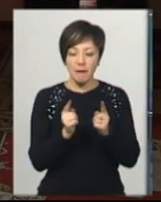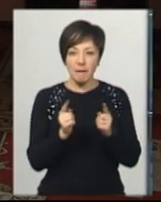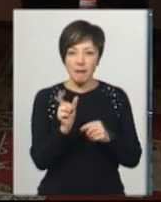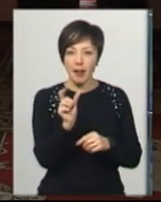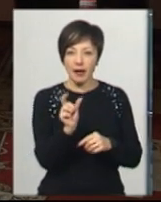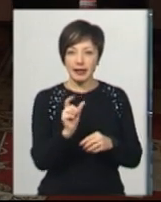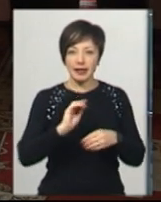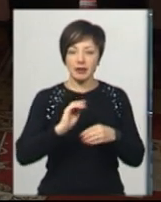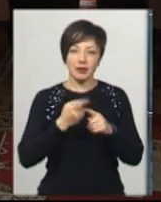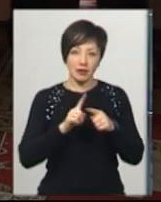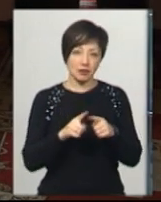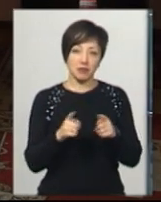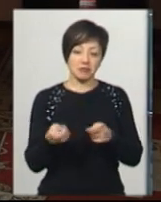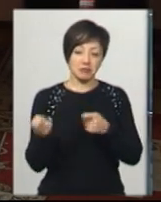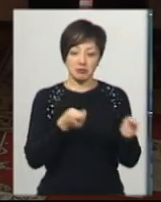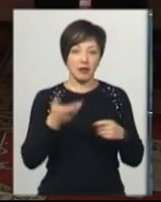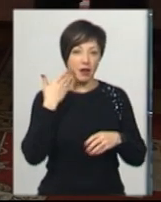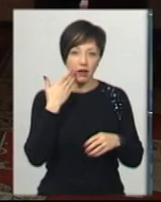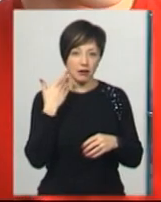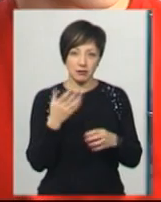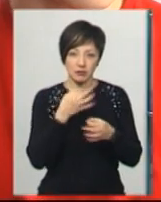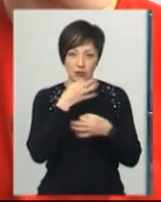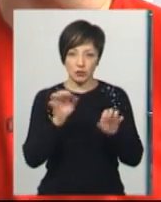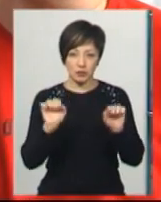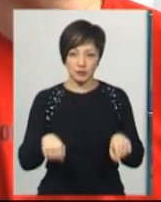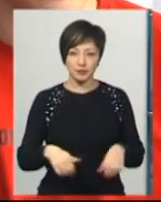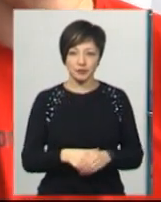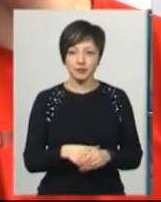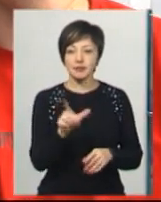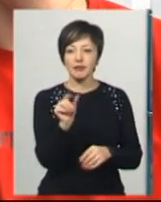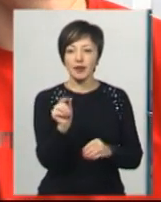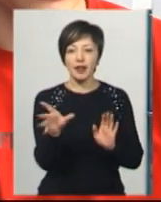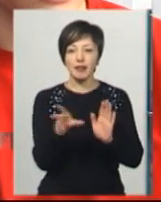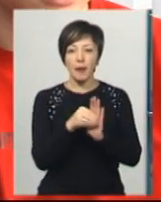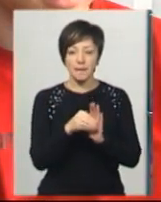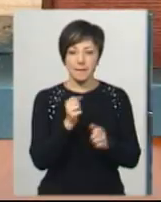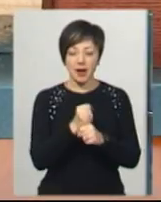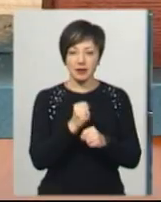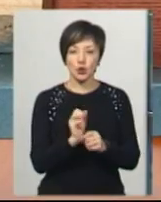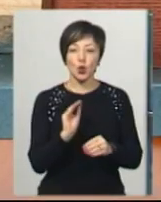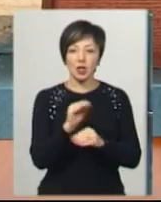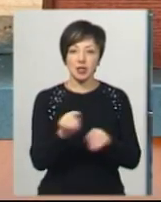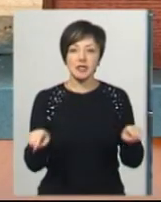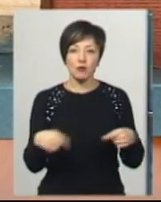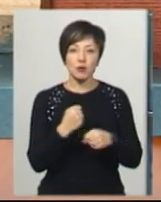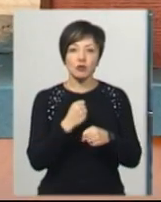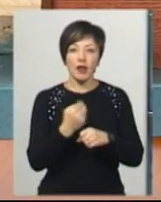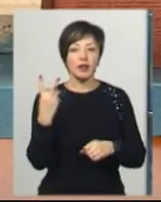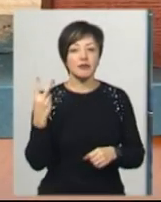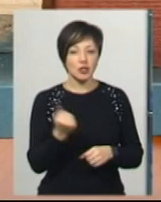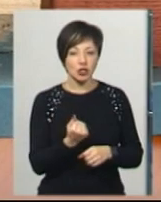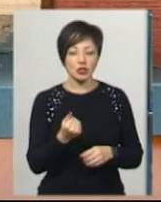великий станок. І він переносний, легенький, універсальний. Його напарник Володимир Довган додає, над створенням приладу працювали